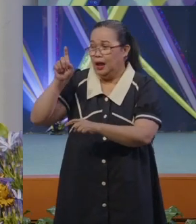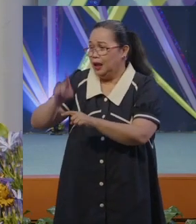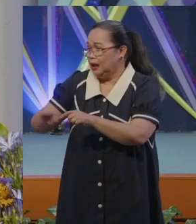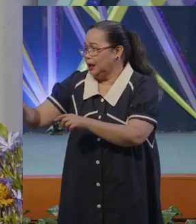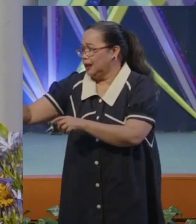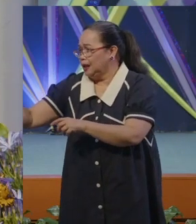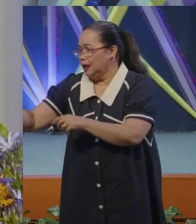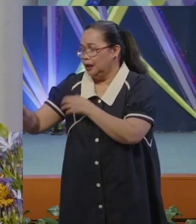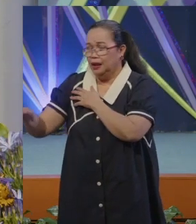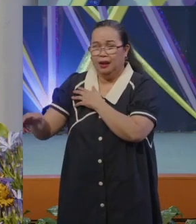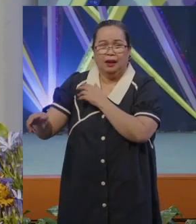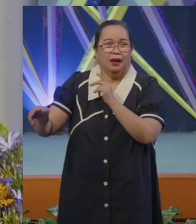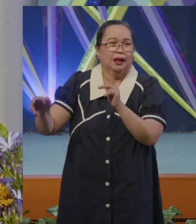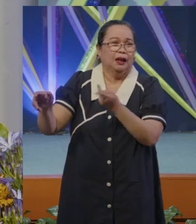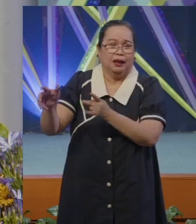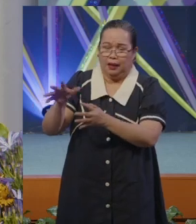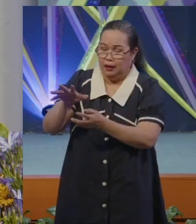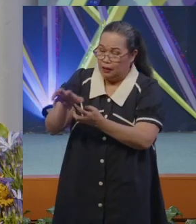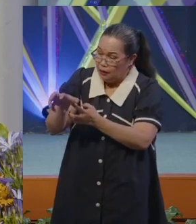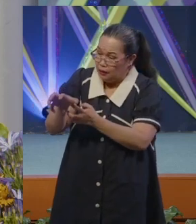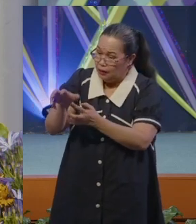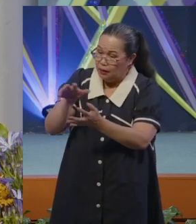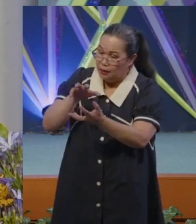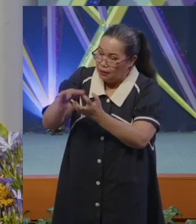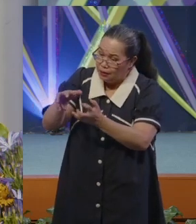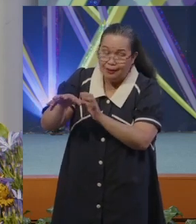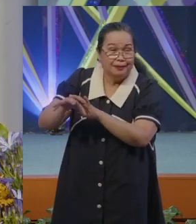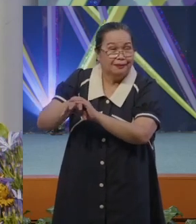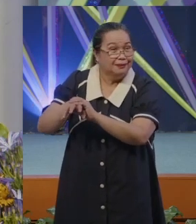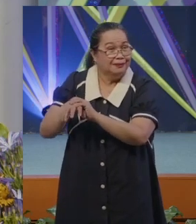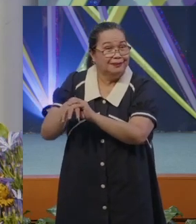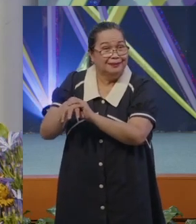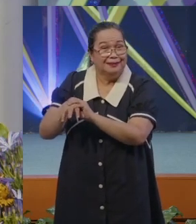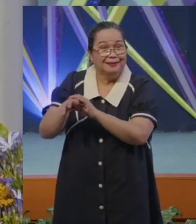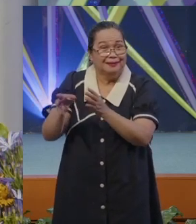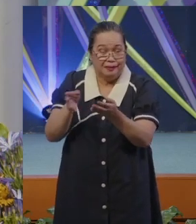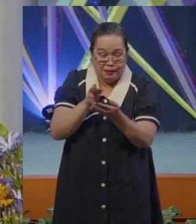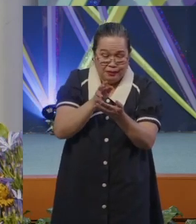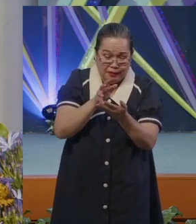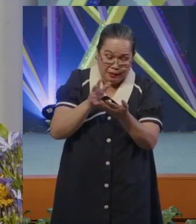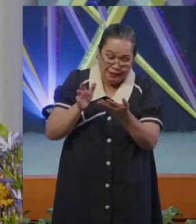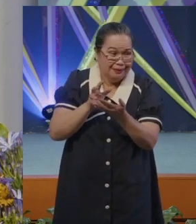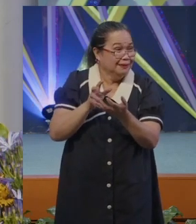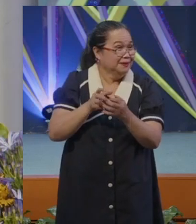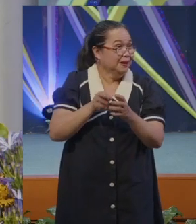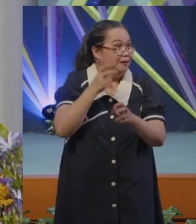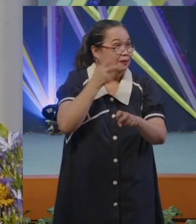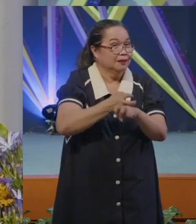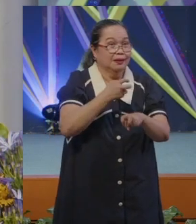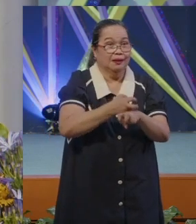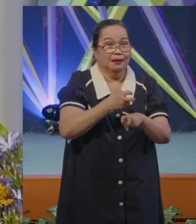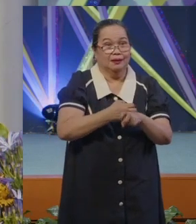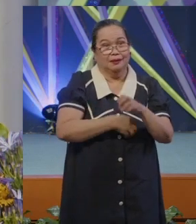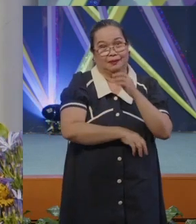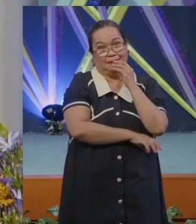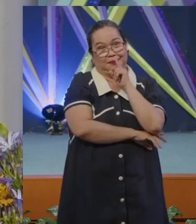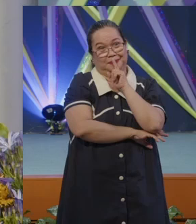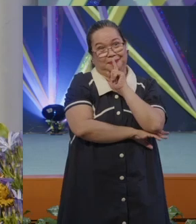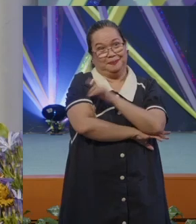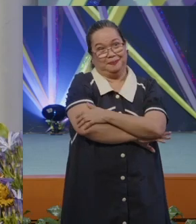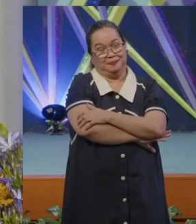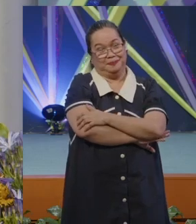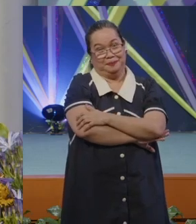makapitan kasi meron ka ng trigger finger. Hindi ko maisara. No? Parang hanggang dito lang.